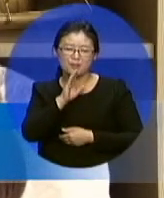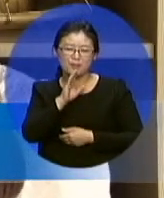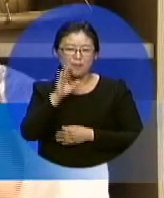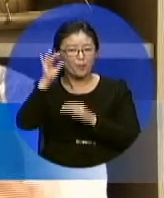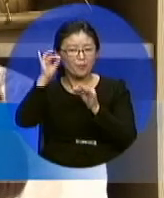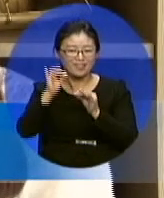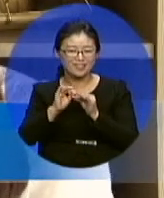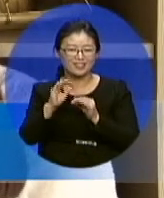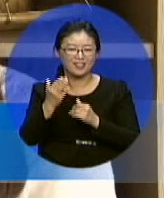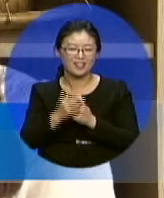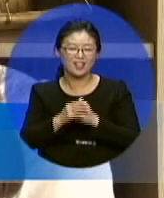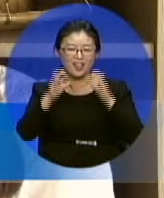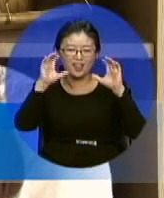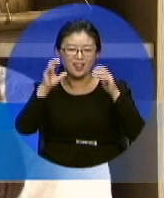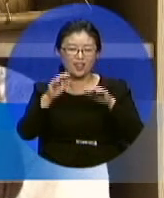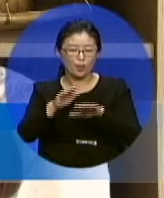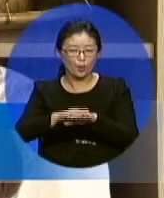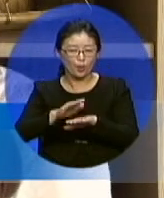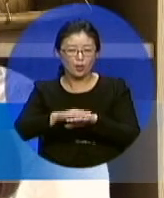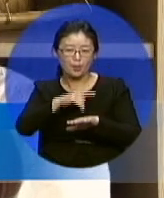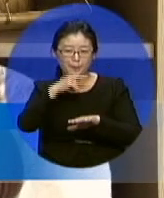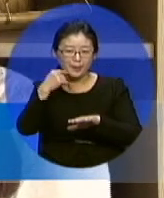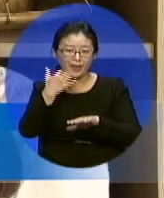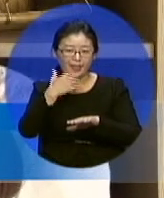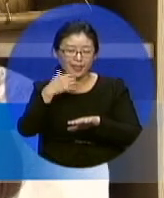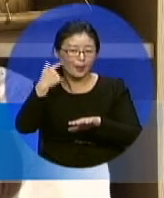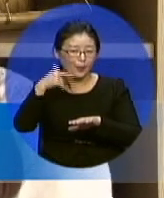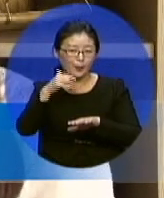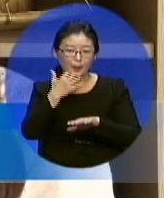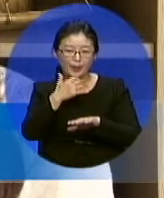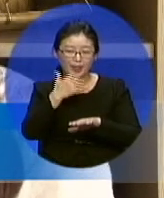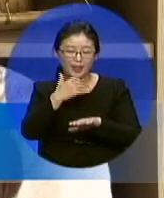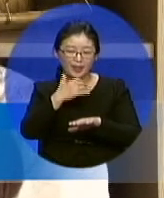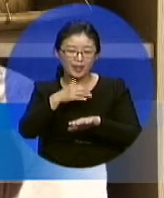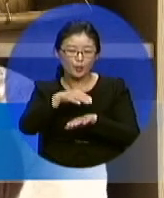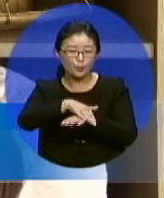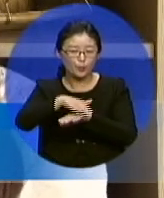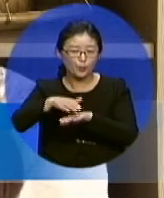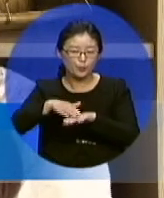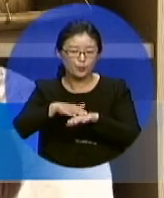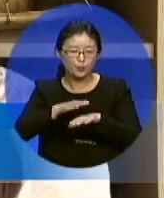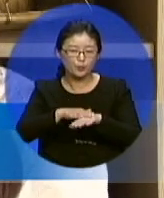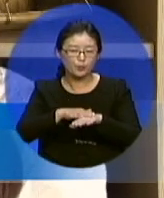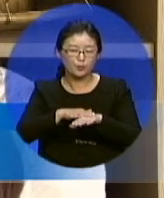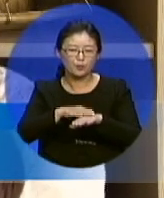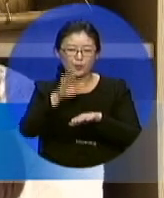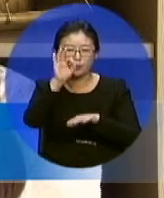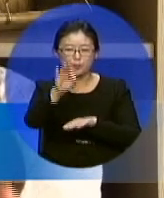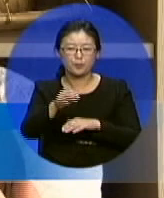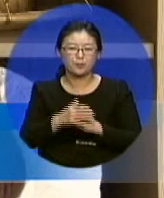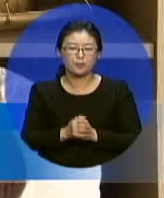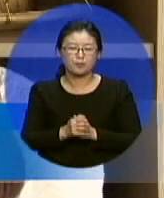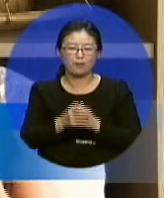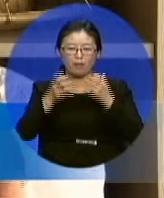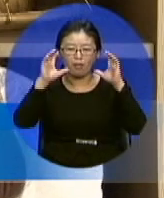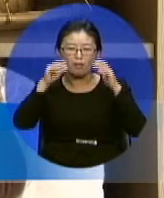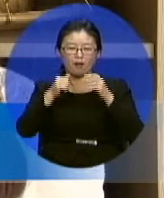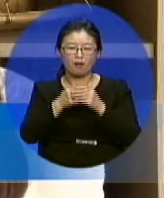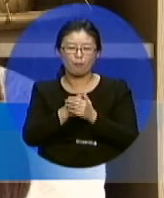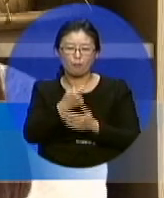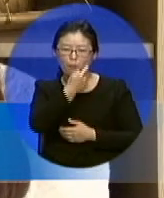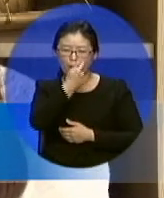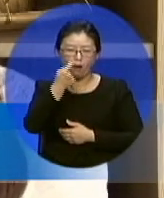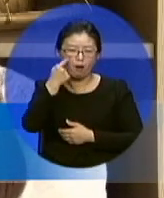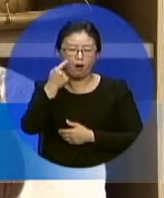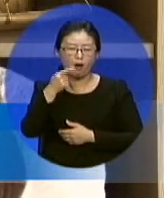와닿았는데 그 아이들이 손에 직접 이렇게 빨간 색깔, 노란 색깔 이렇게 물드는 색소가 물드는 걸 보면서 아이들의 눈을 직접